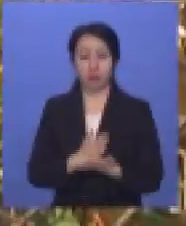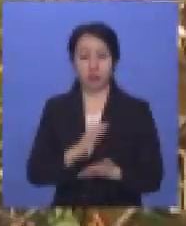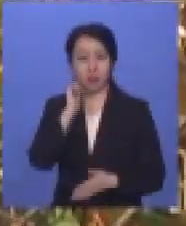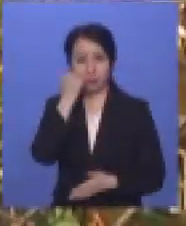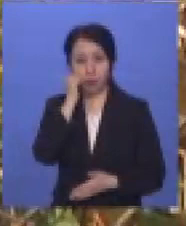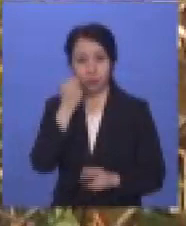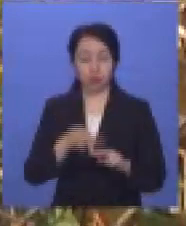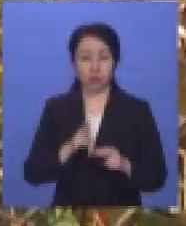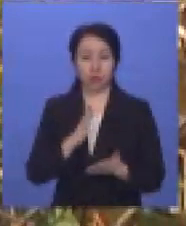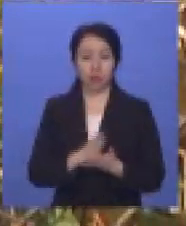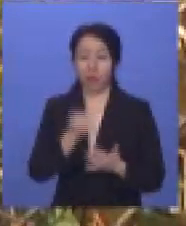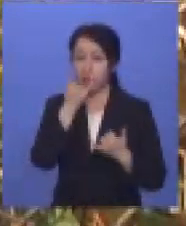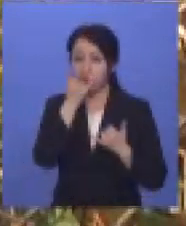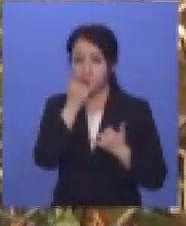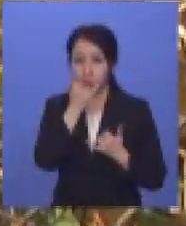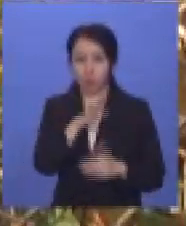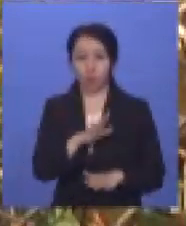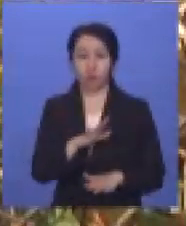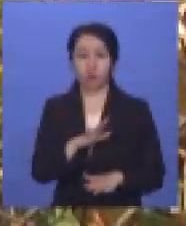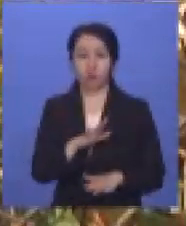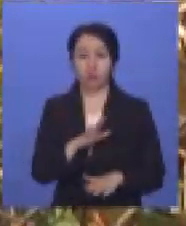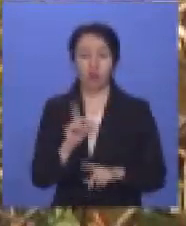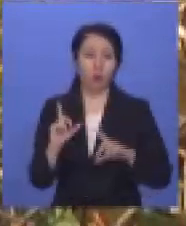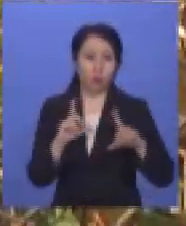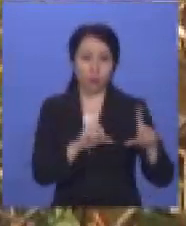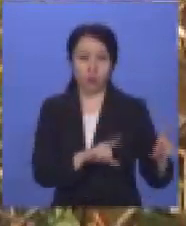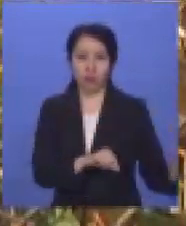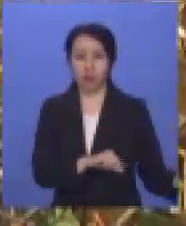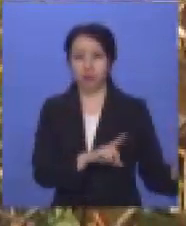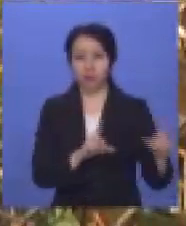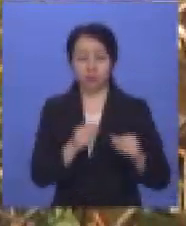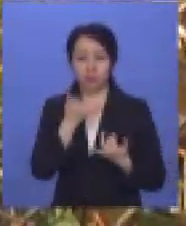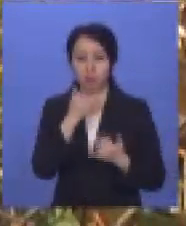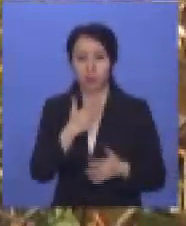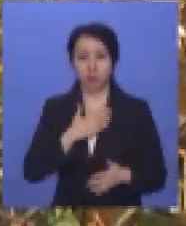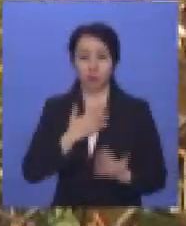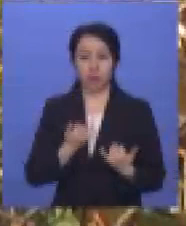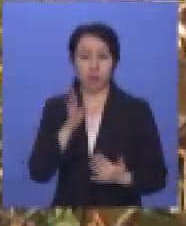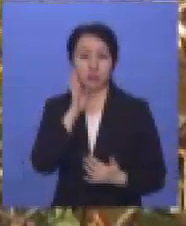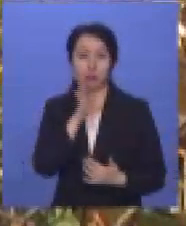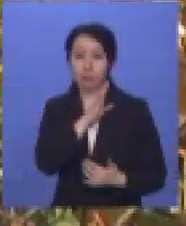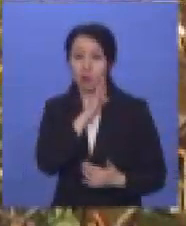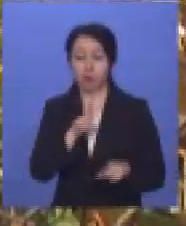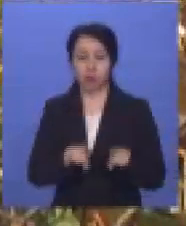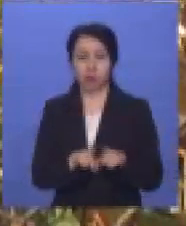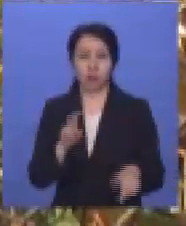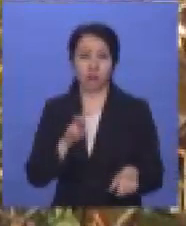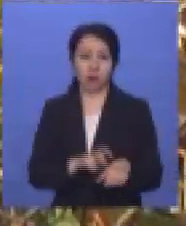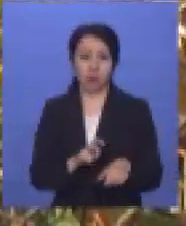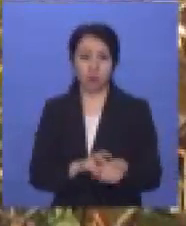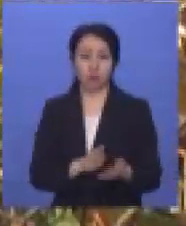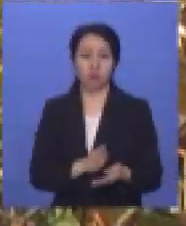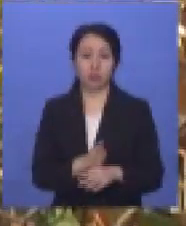которые они не могут не ехать никуда. Вот у меня сейчас мама там на приеме.